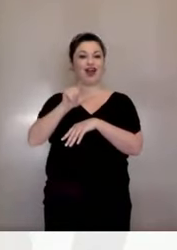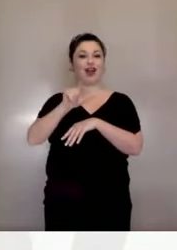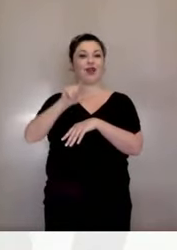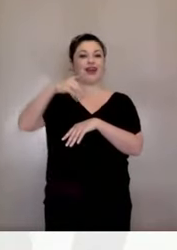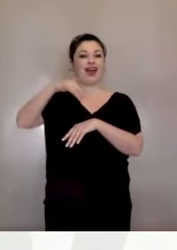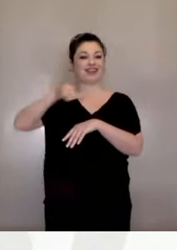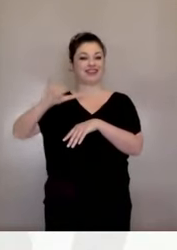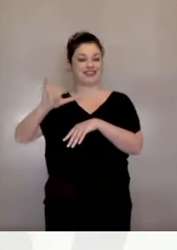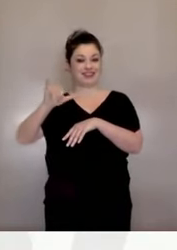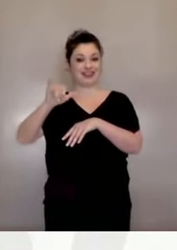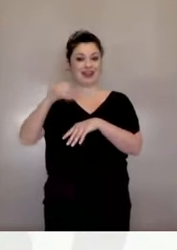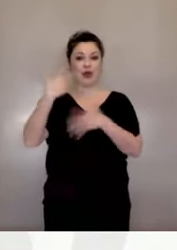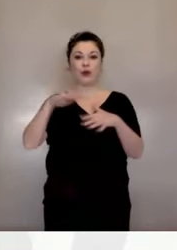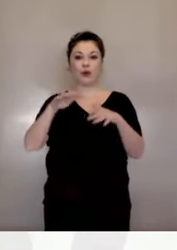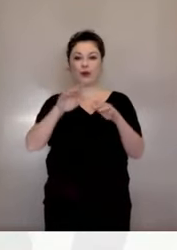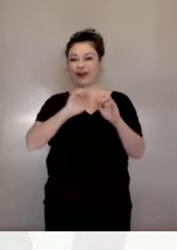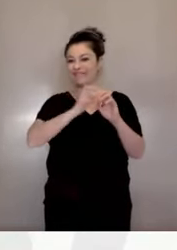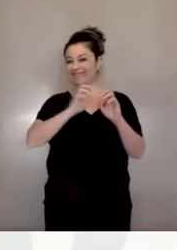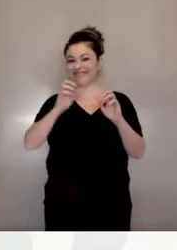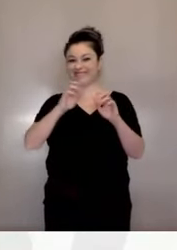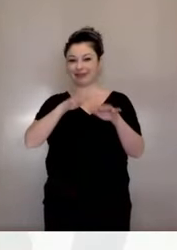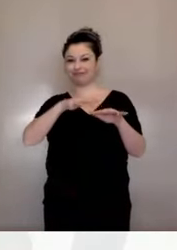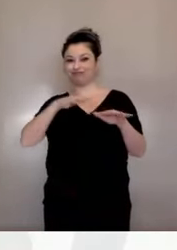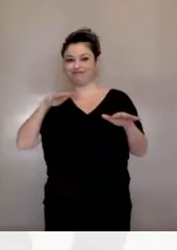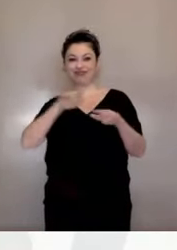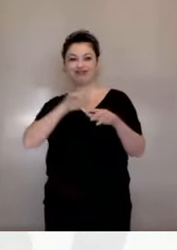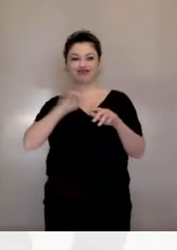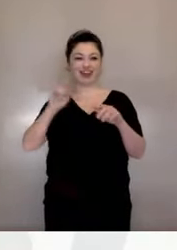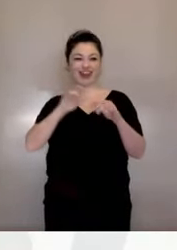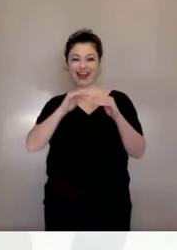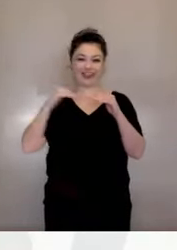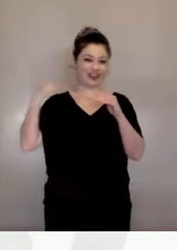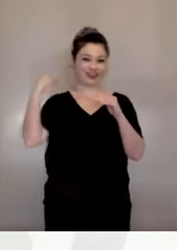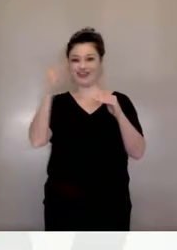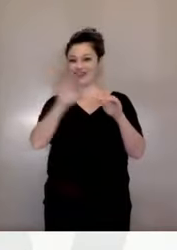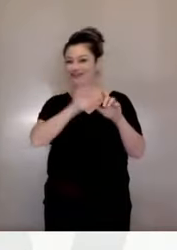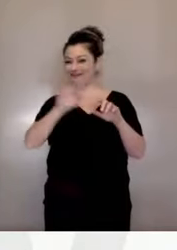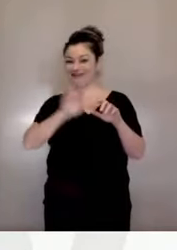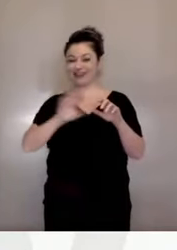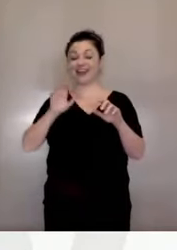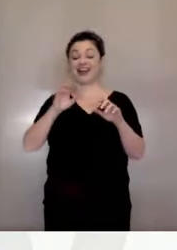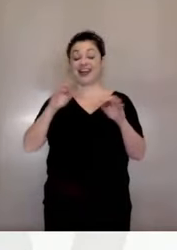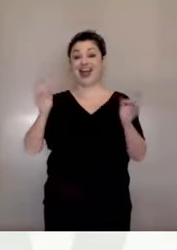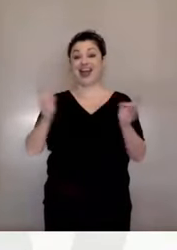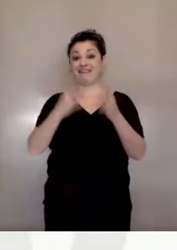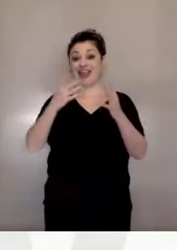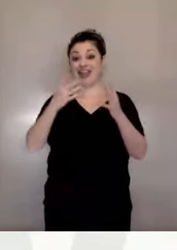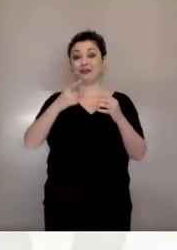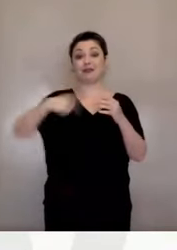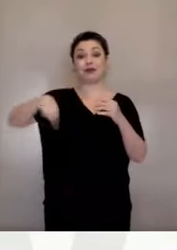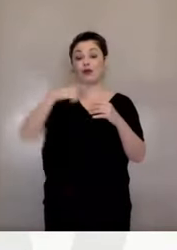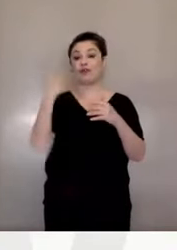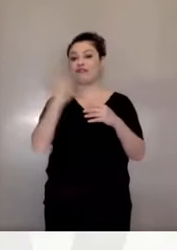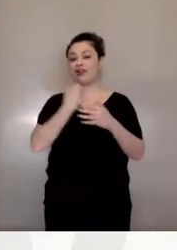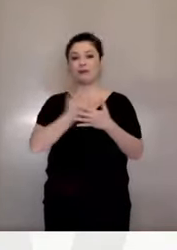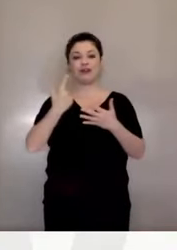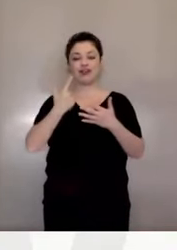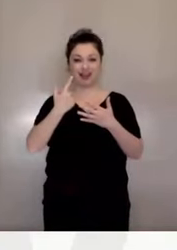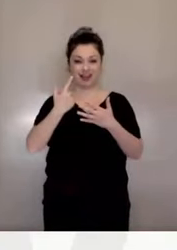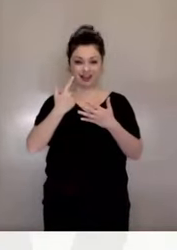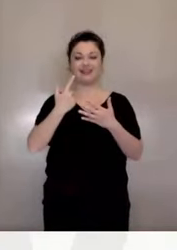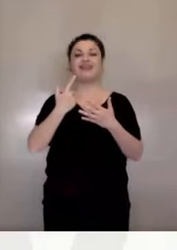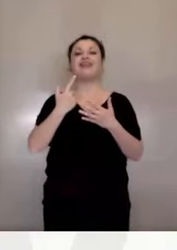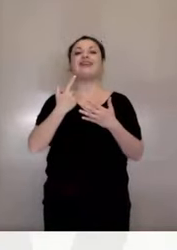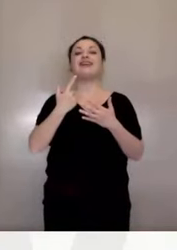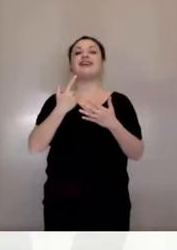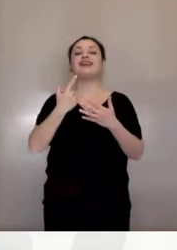Siete veramente in centinaia che state seguendo questo evento per noi molto molto importante e per il quale